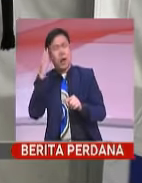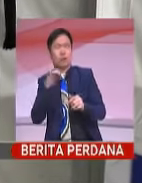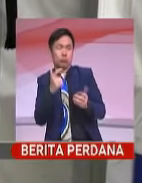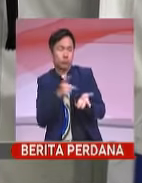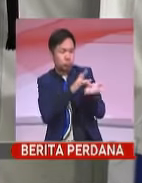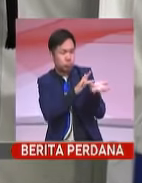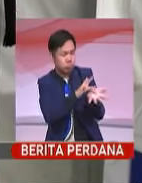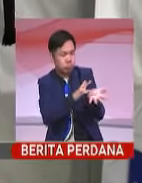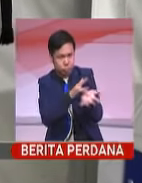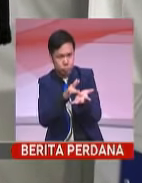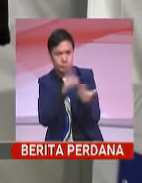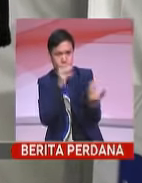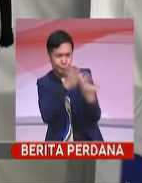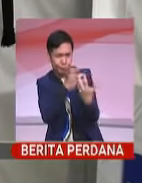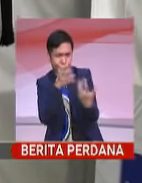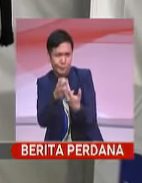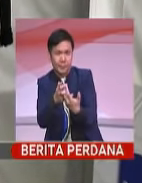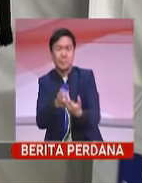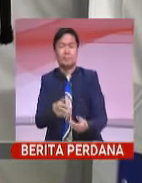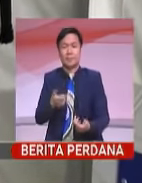Tahir, Berita RTM.